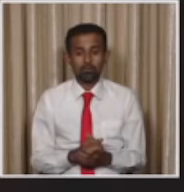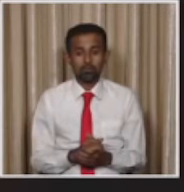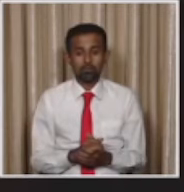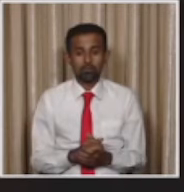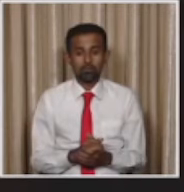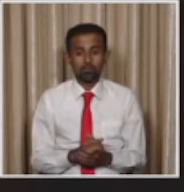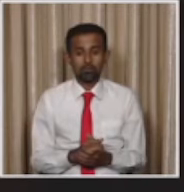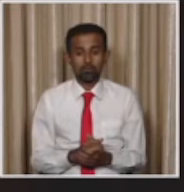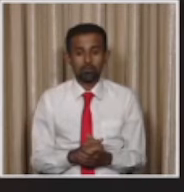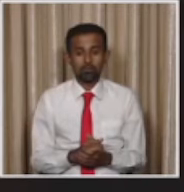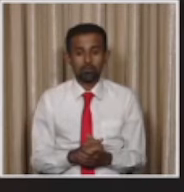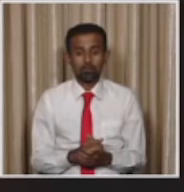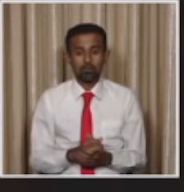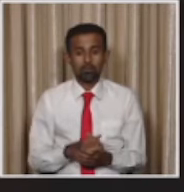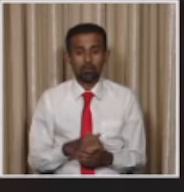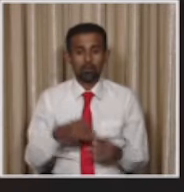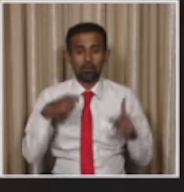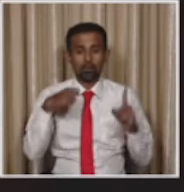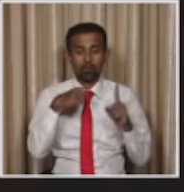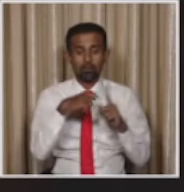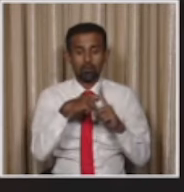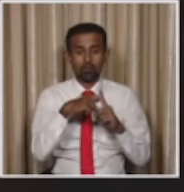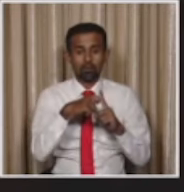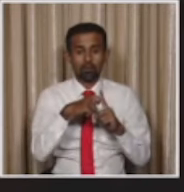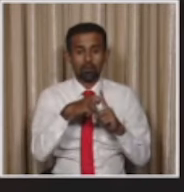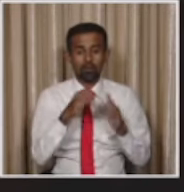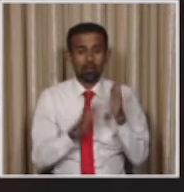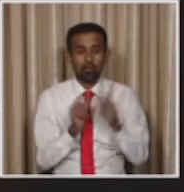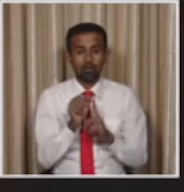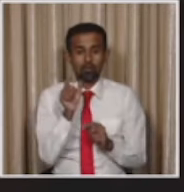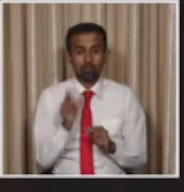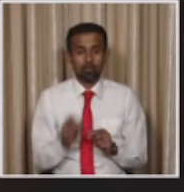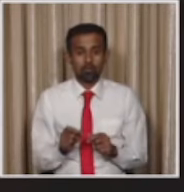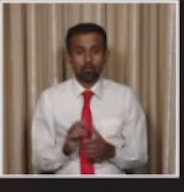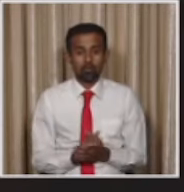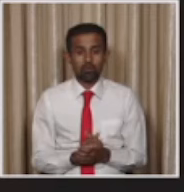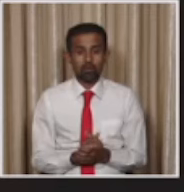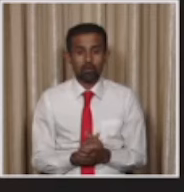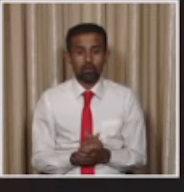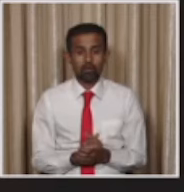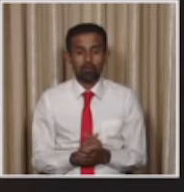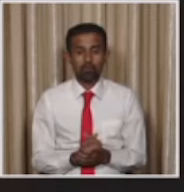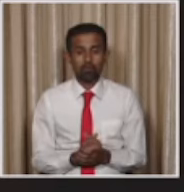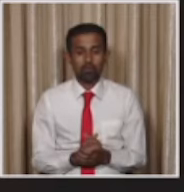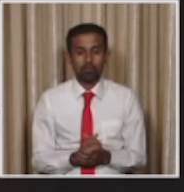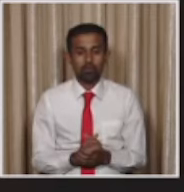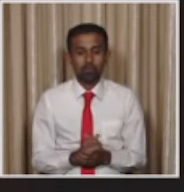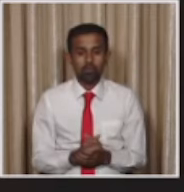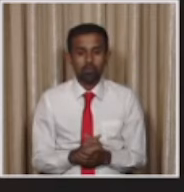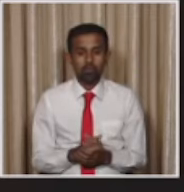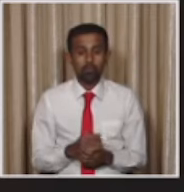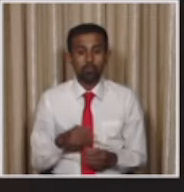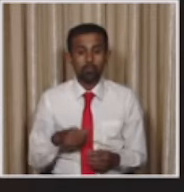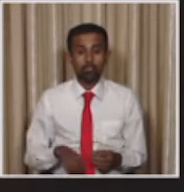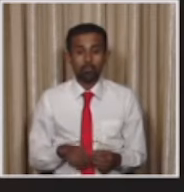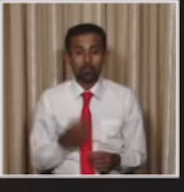රත්නත්තේ කාංචන විජේසේකර ඇමතිවරයා බොහොම ආඩම්බරෙන් දැන් ඒවට උදං අනනවා අපි